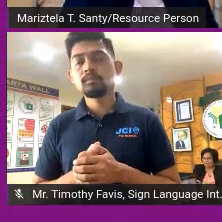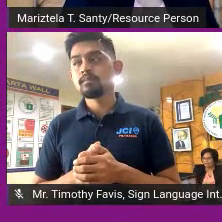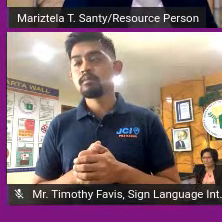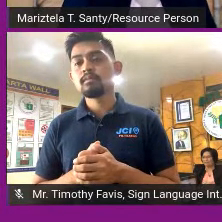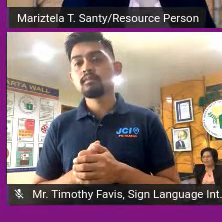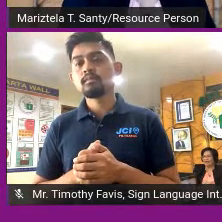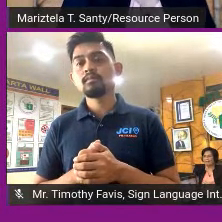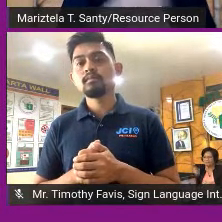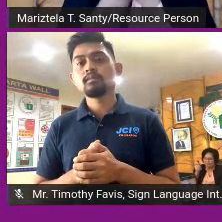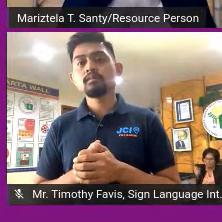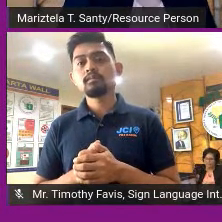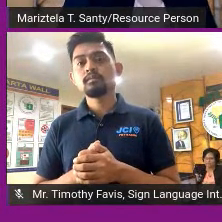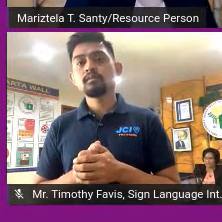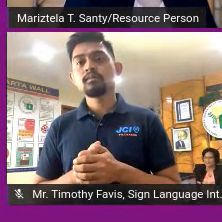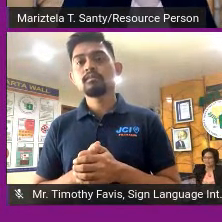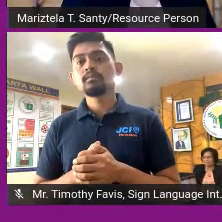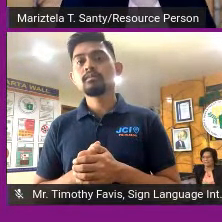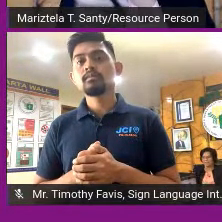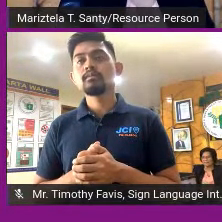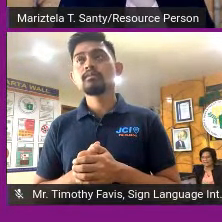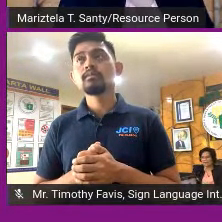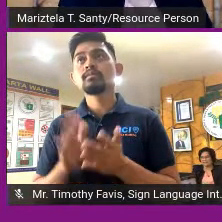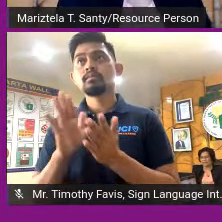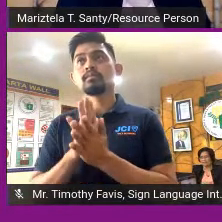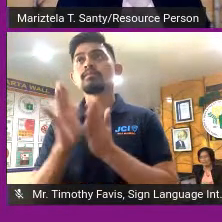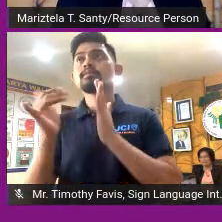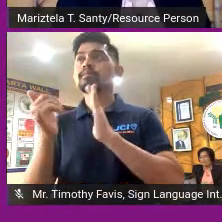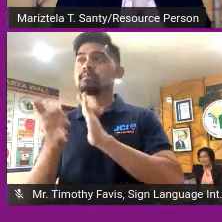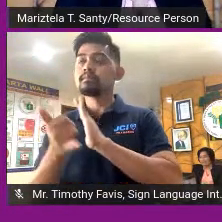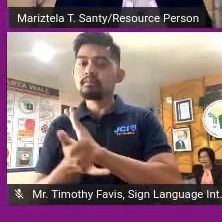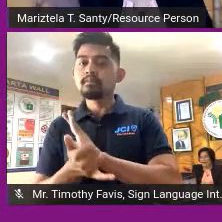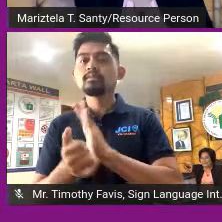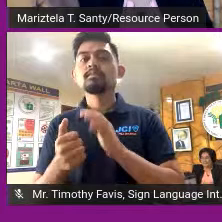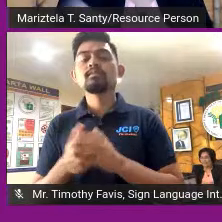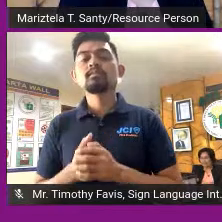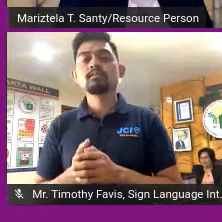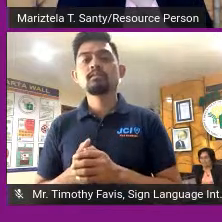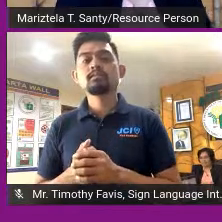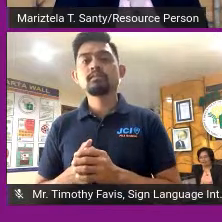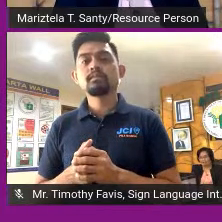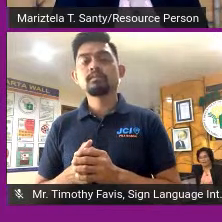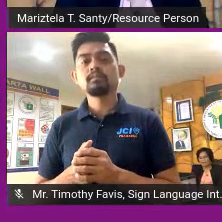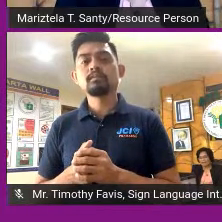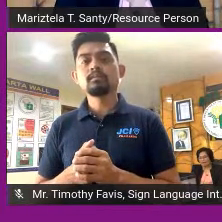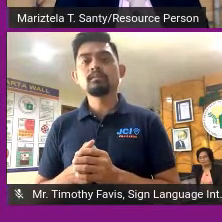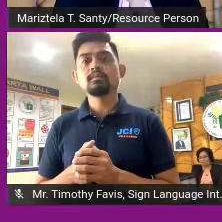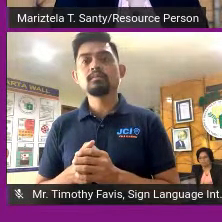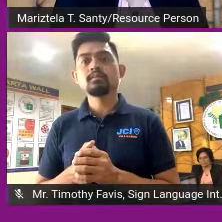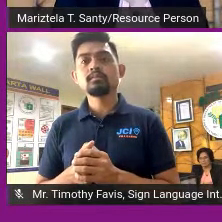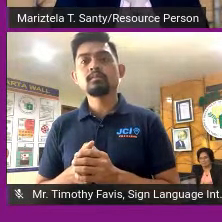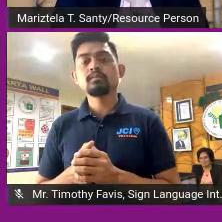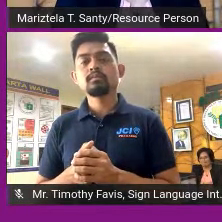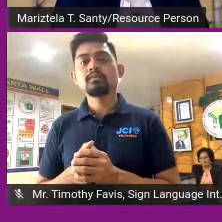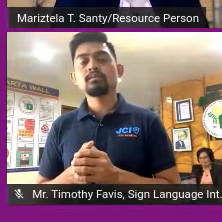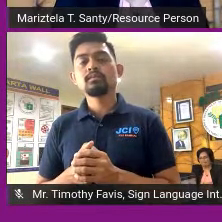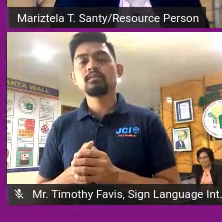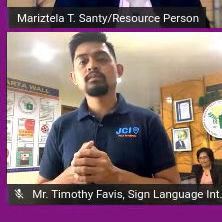ang lambang pamilya, ang lambang society may kanya-kanyang adhikain or maging or to